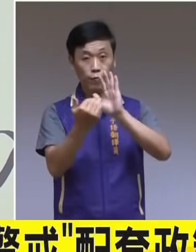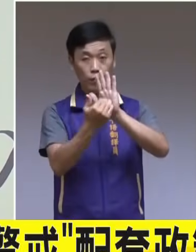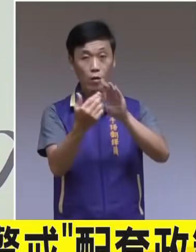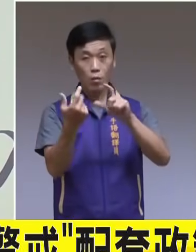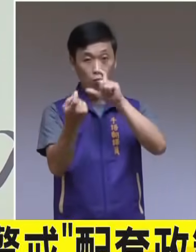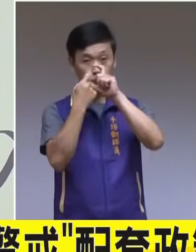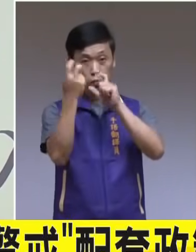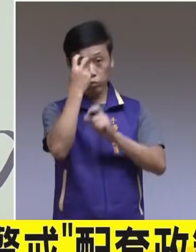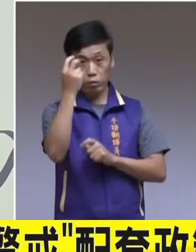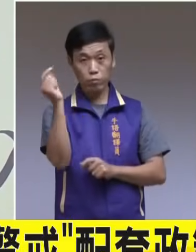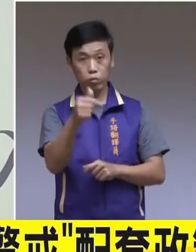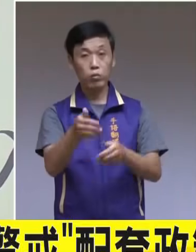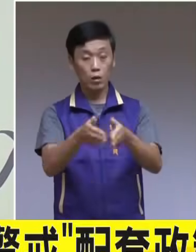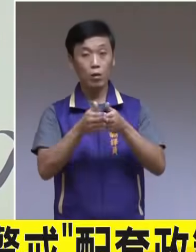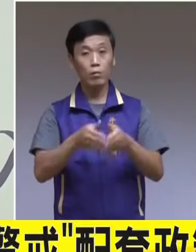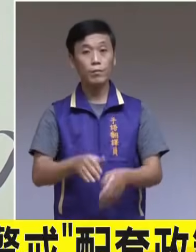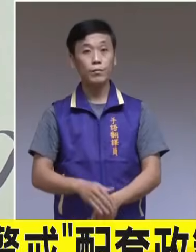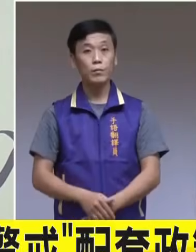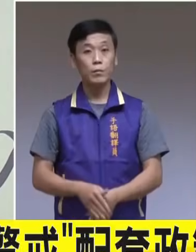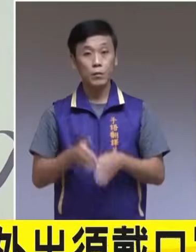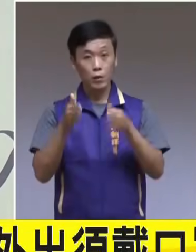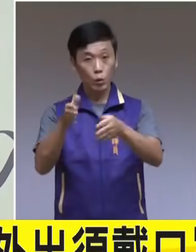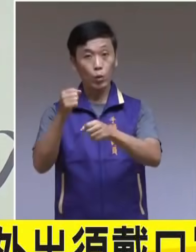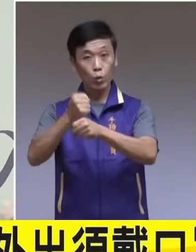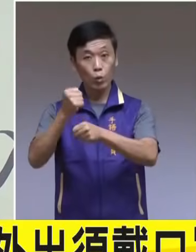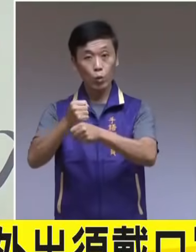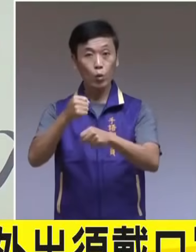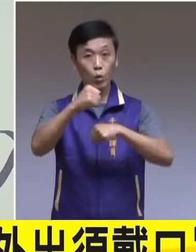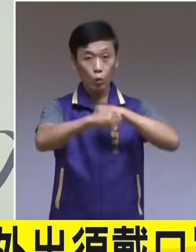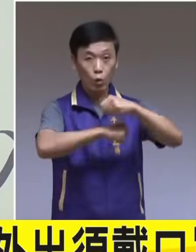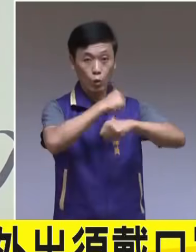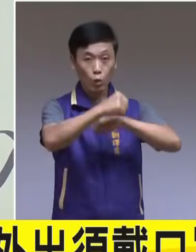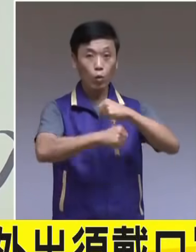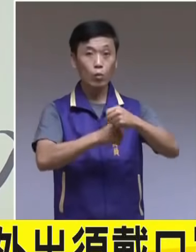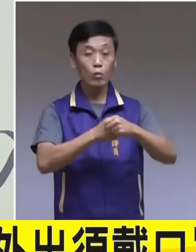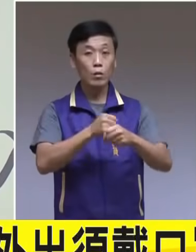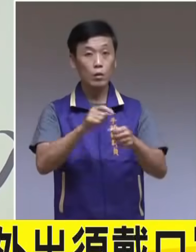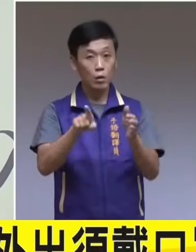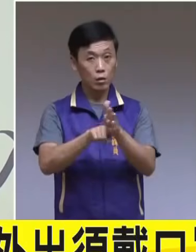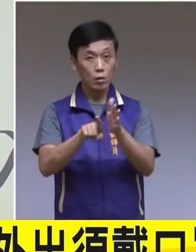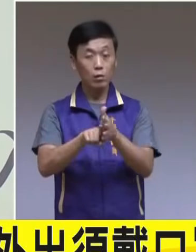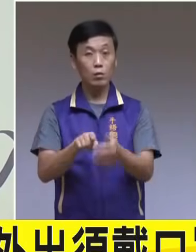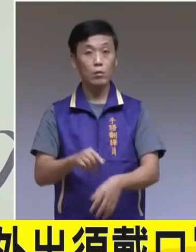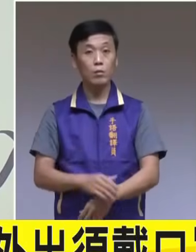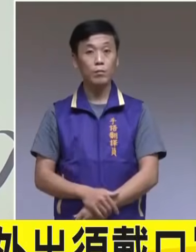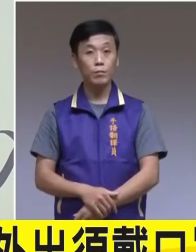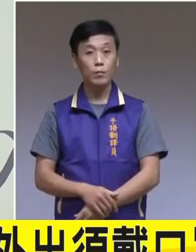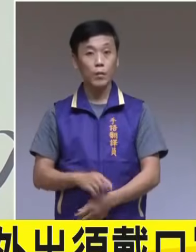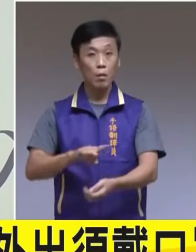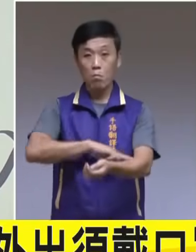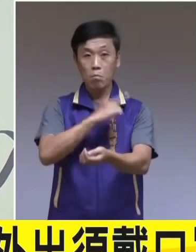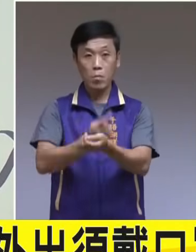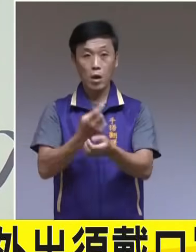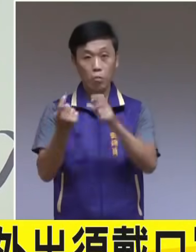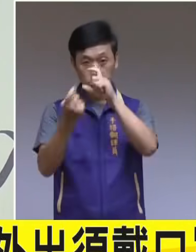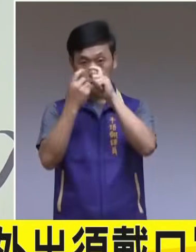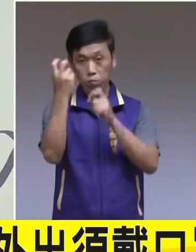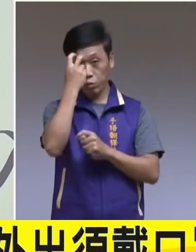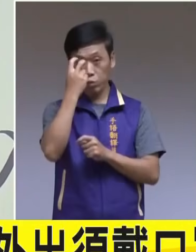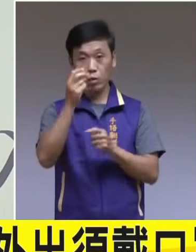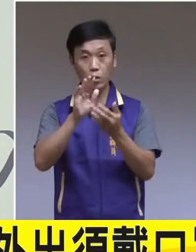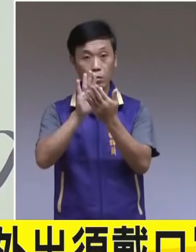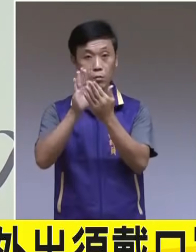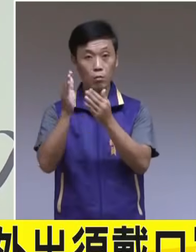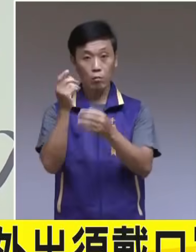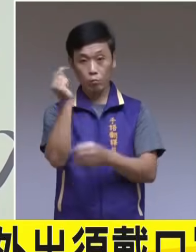在这个从事工作活动的时候，那我们就第一次全面快筛之后，那其他